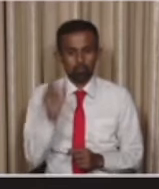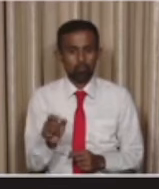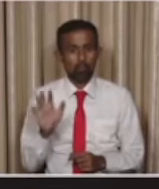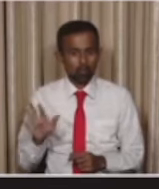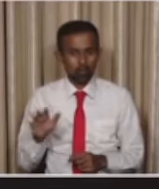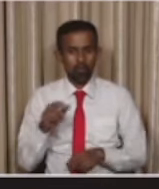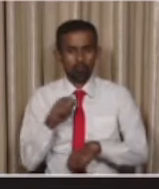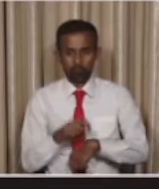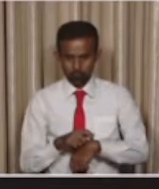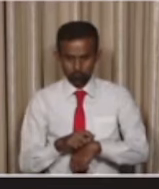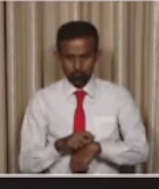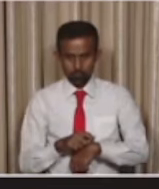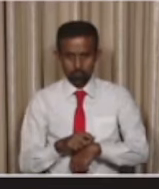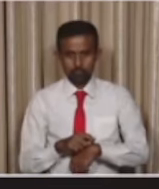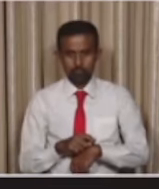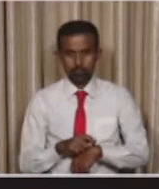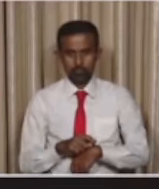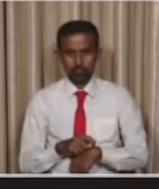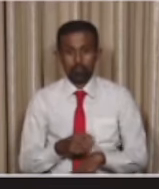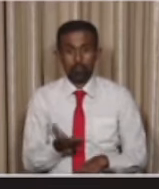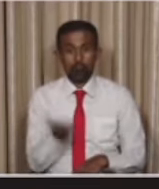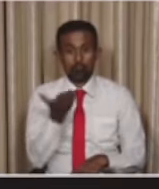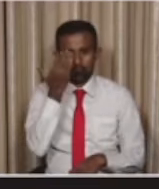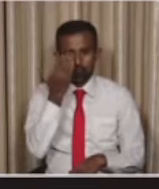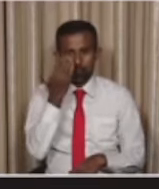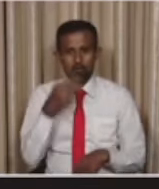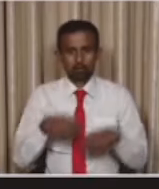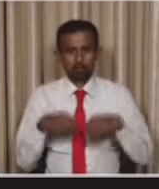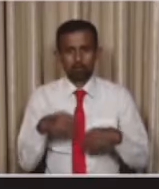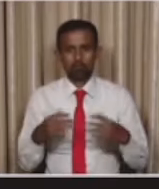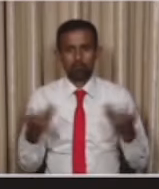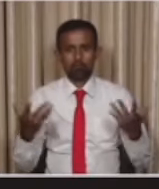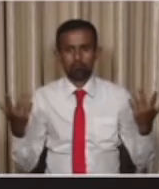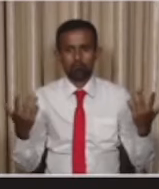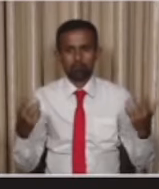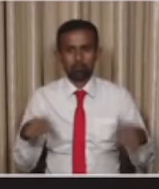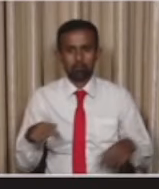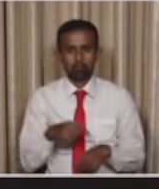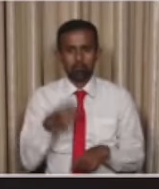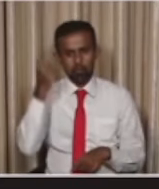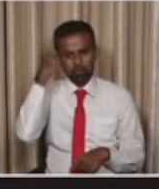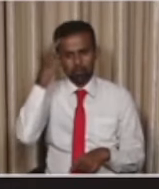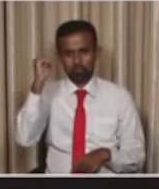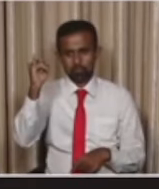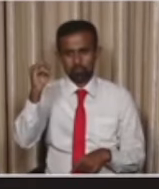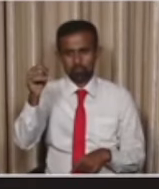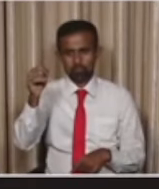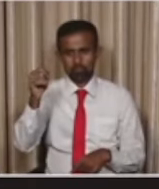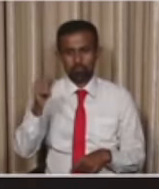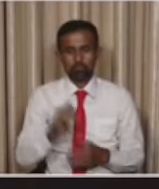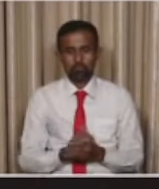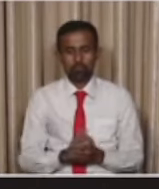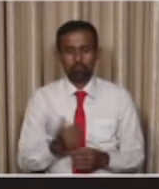ජනාධිපතිතුමාගේ කාලය වැඩි කරනවා නැත්නම් ඡන්දේ තියන්නේ නැහැ කියනවනම් මේ වෙලාවේ ඔළුව හොඳ නැහැ. මම